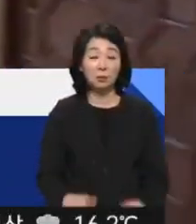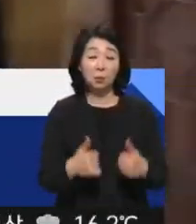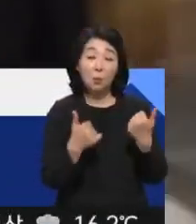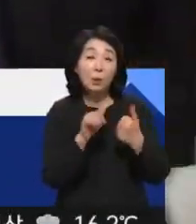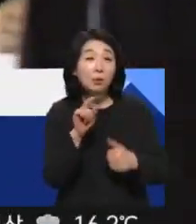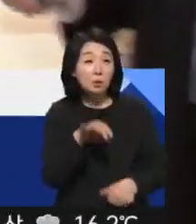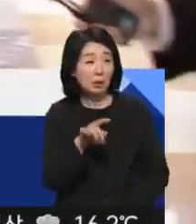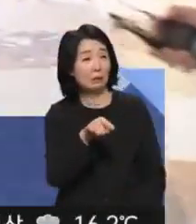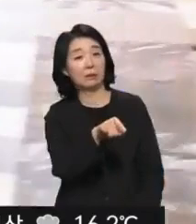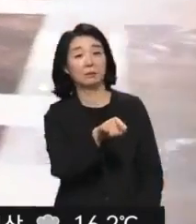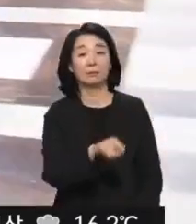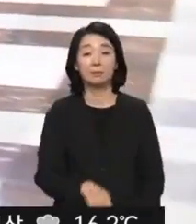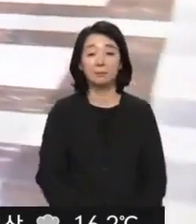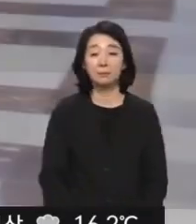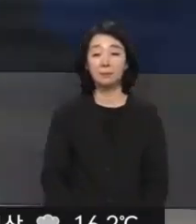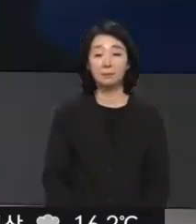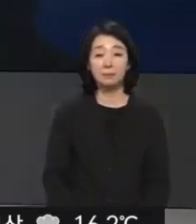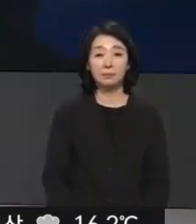아, 여기고요.